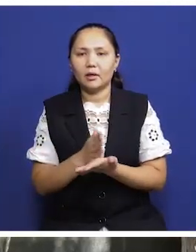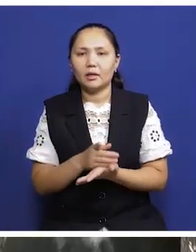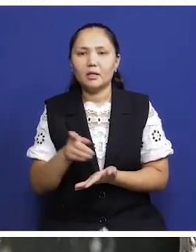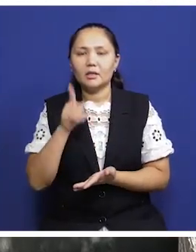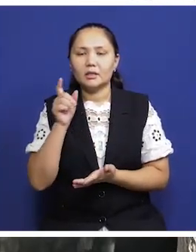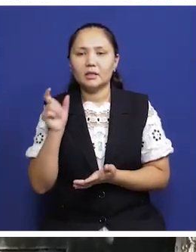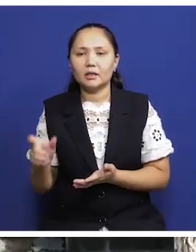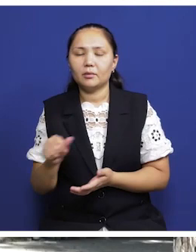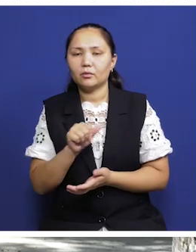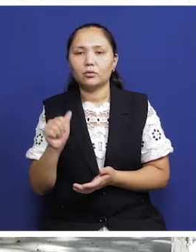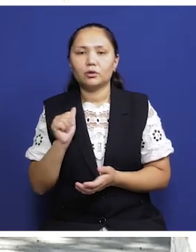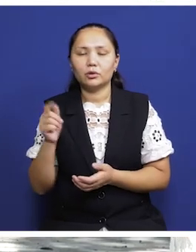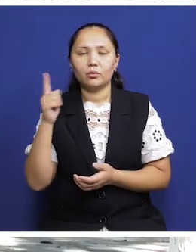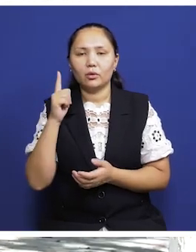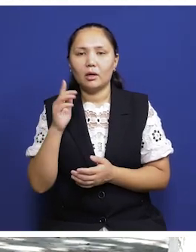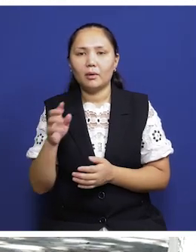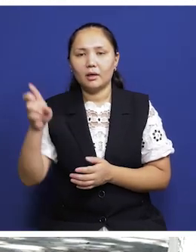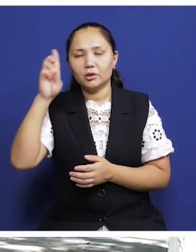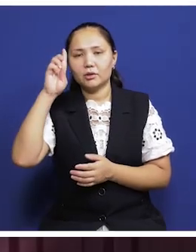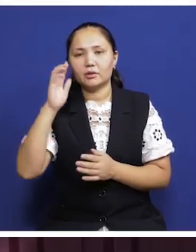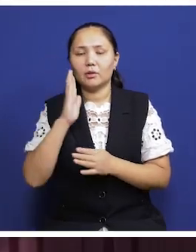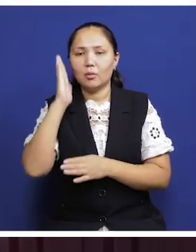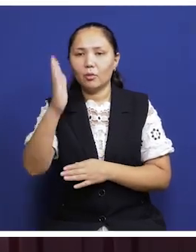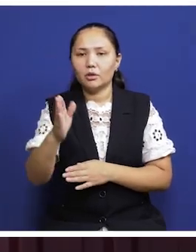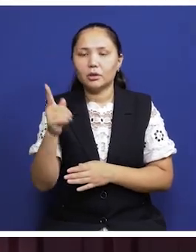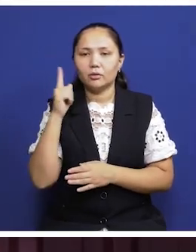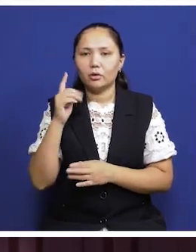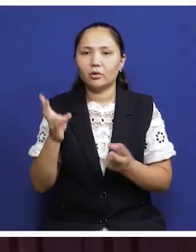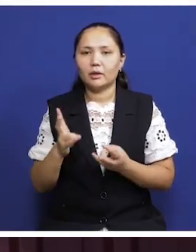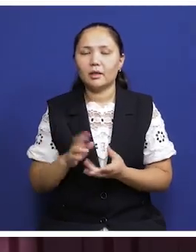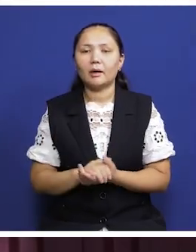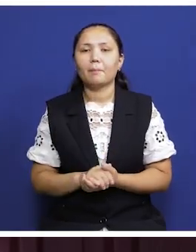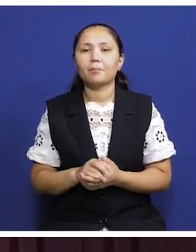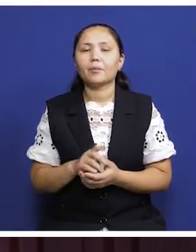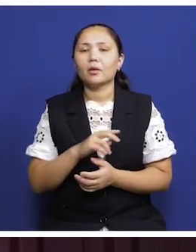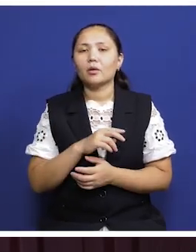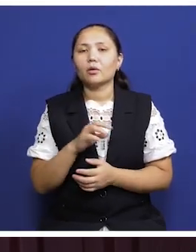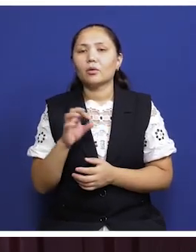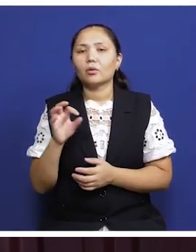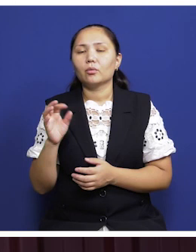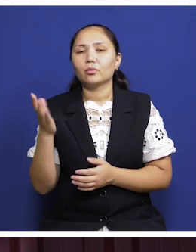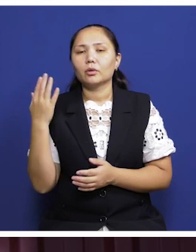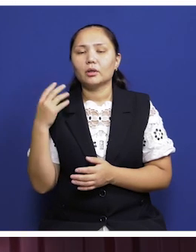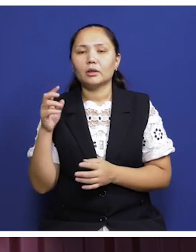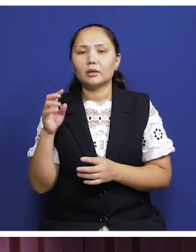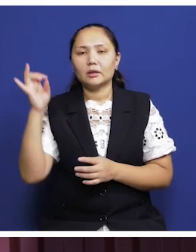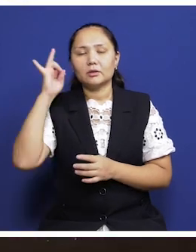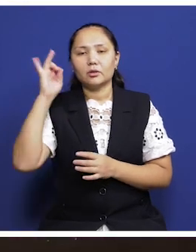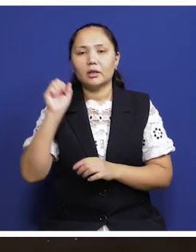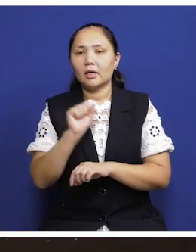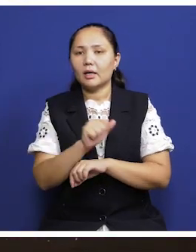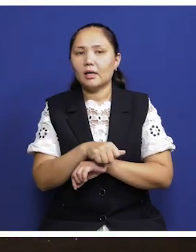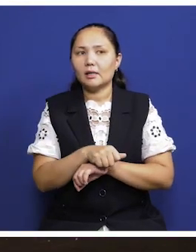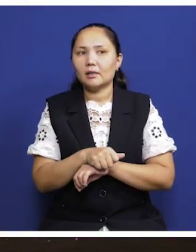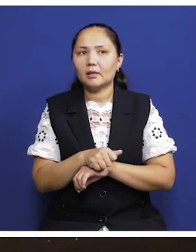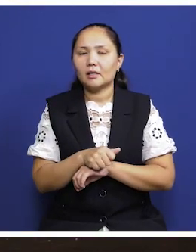өз қарабасының қамын қамдамай, ел болашағының беріктігін қалқалап жүруі керек. Өрнегі салынған өткен күндерді тарих сахнасына қалдырып,